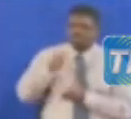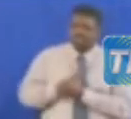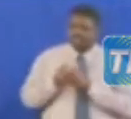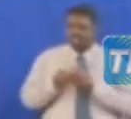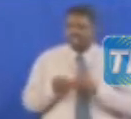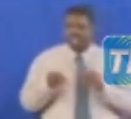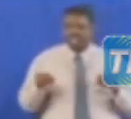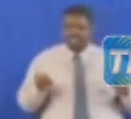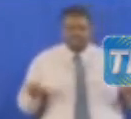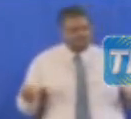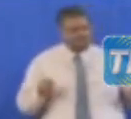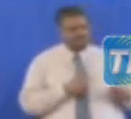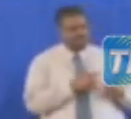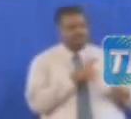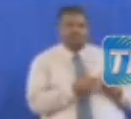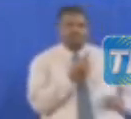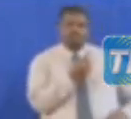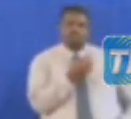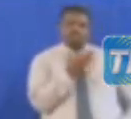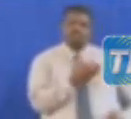zenye urefu wa kilomita